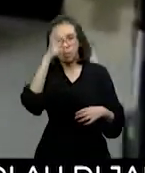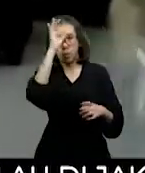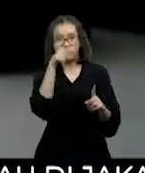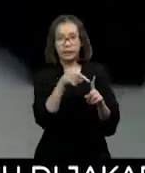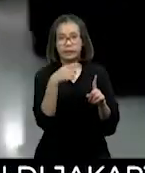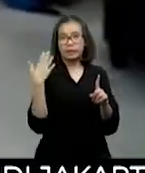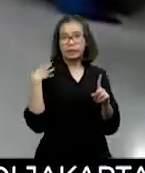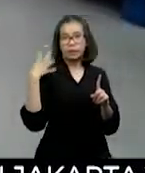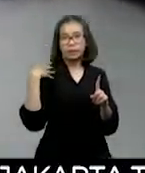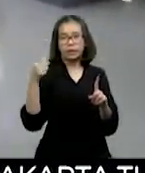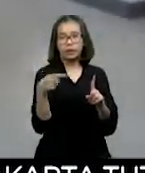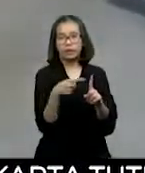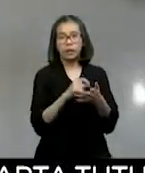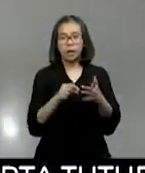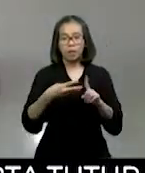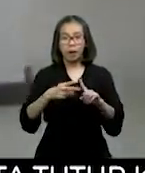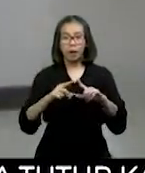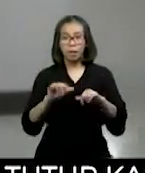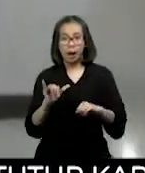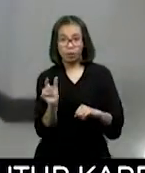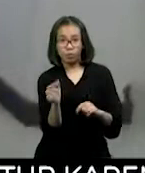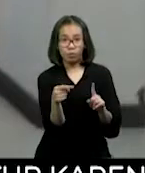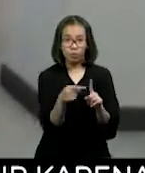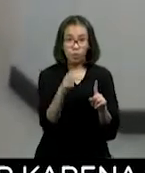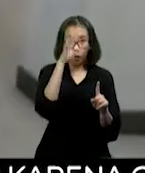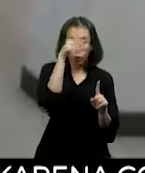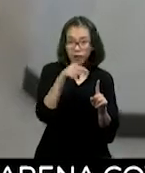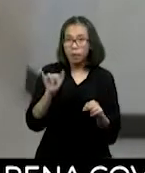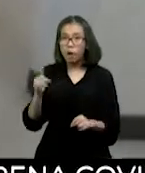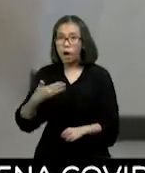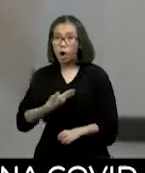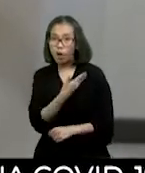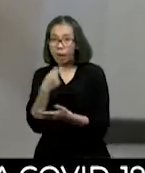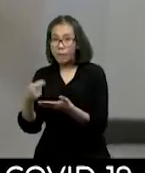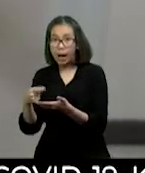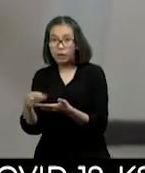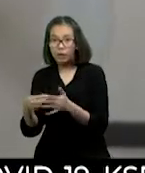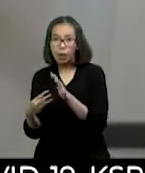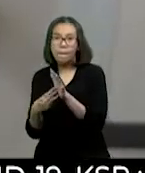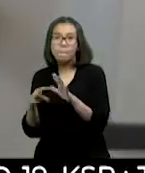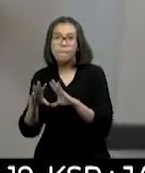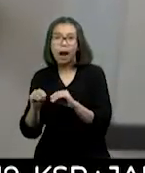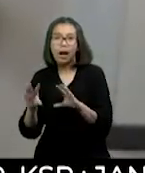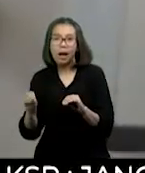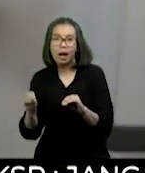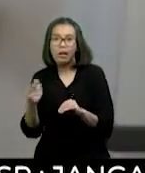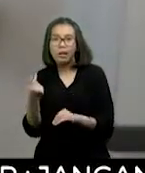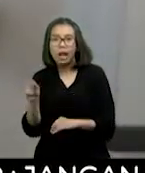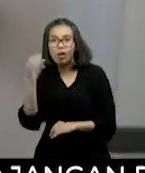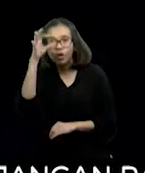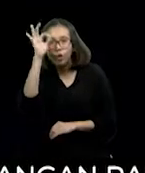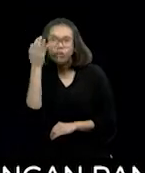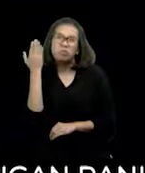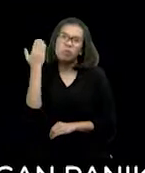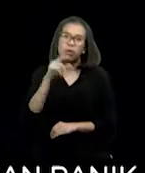pemerkosaan oleh Bribka Bayu Tamtomo berawal dari perkenalannya dengan korban, mahasiswi yang magang di Sat Narkoba Polresta Banjarmasin sekitar